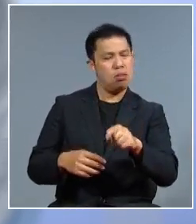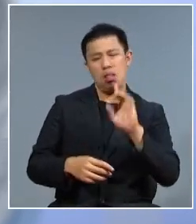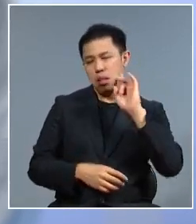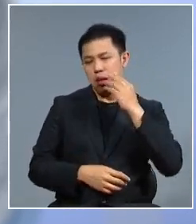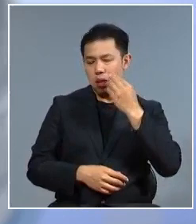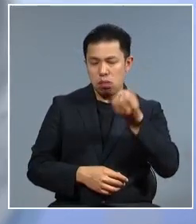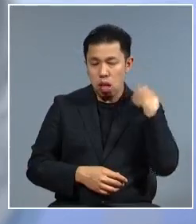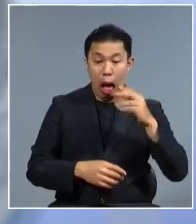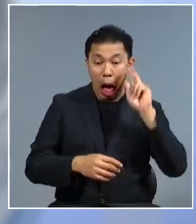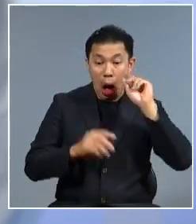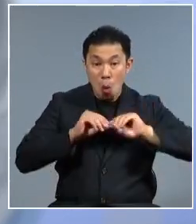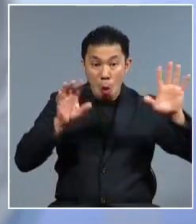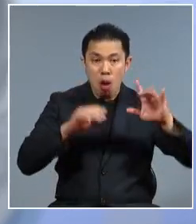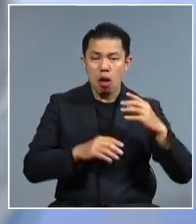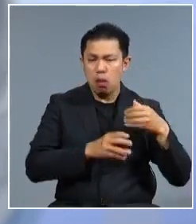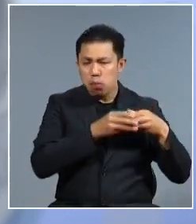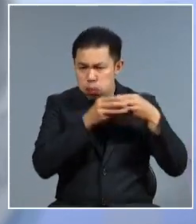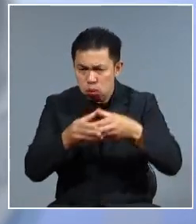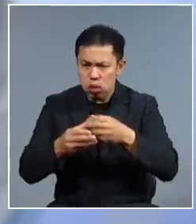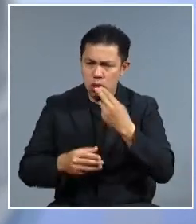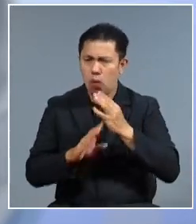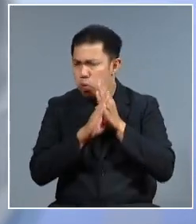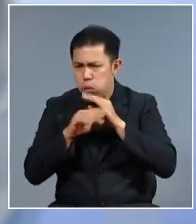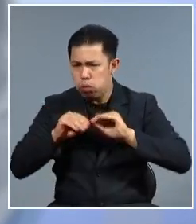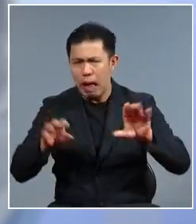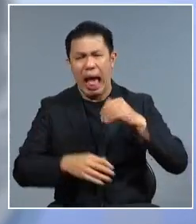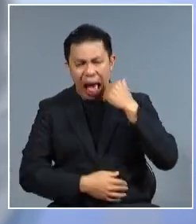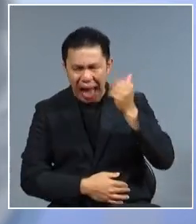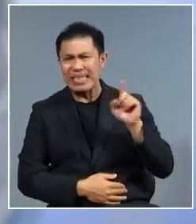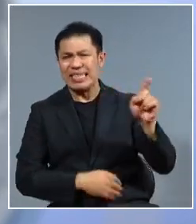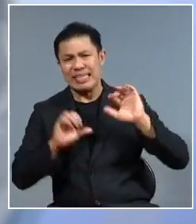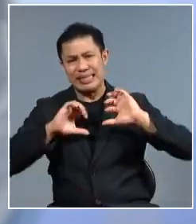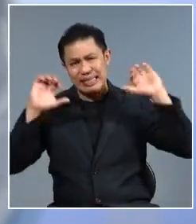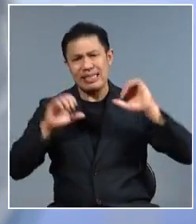แล้วท่านค่อยลงไปเนี่ยเวลาชาวบ้านชาวช่องเขาไปนินทากันมันอายเขา